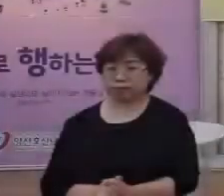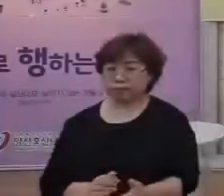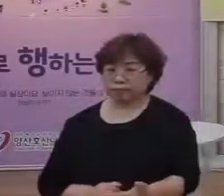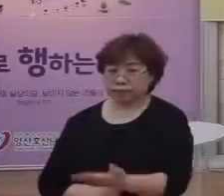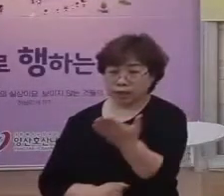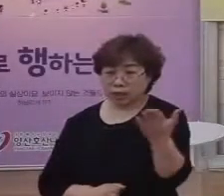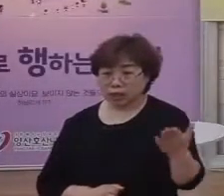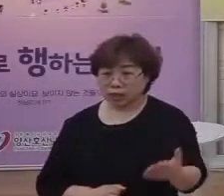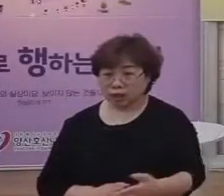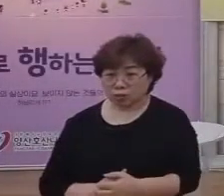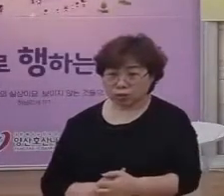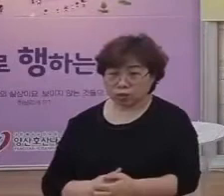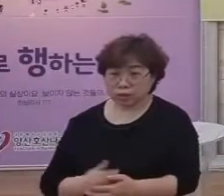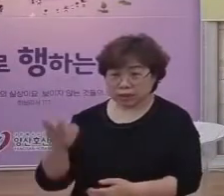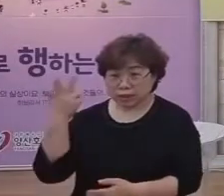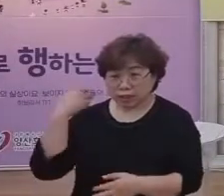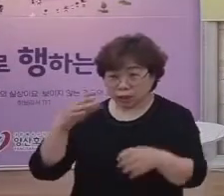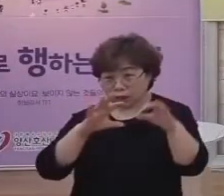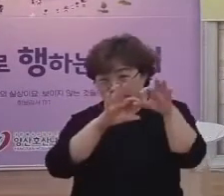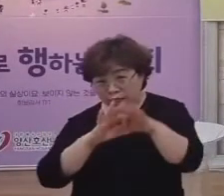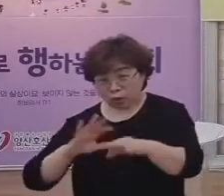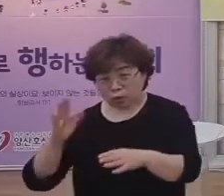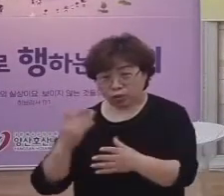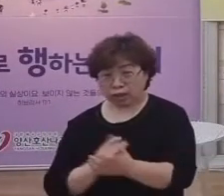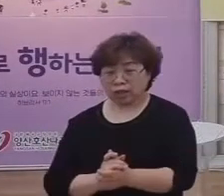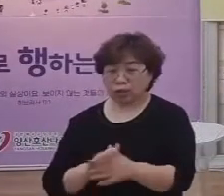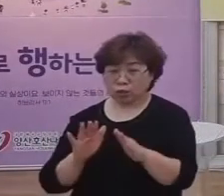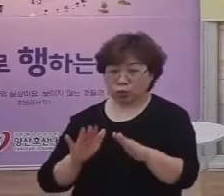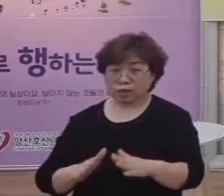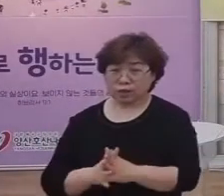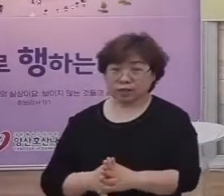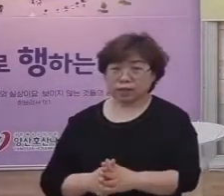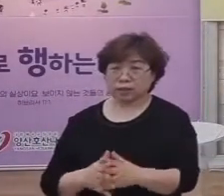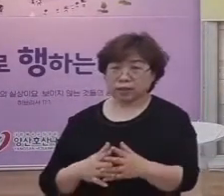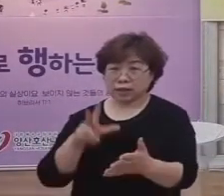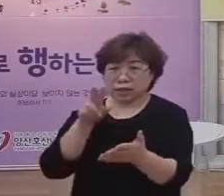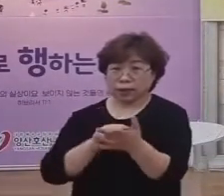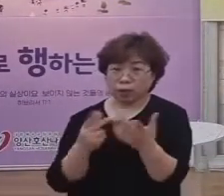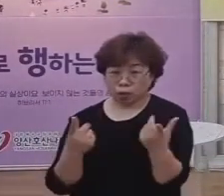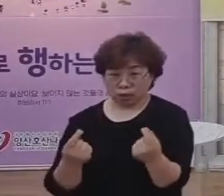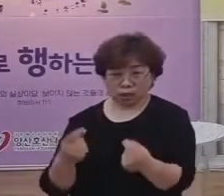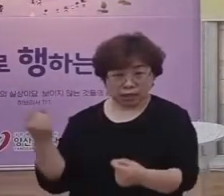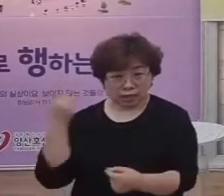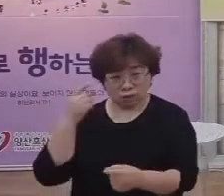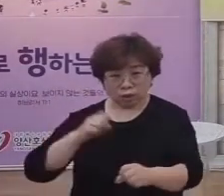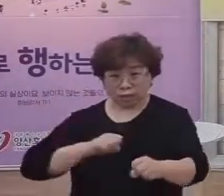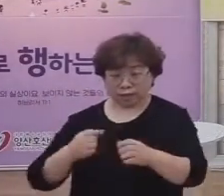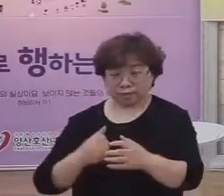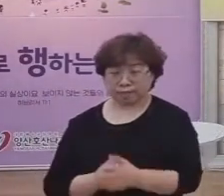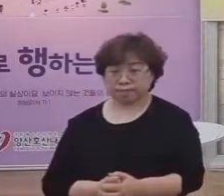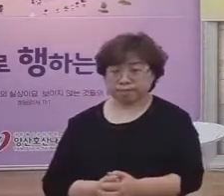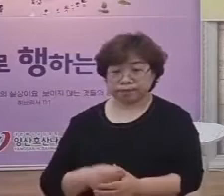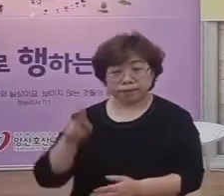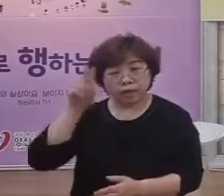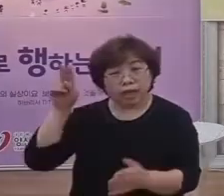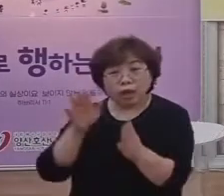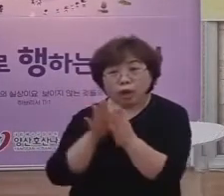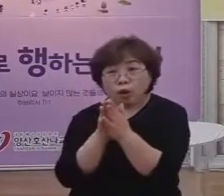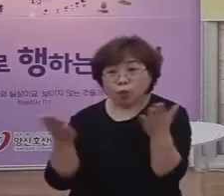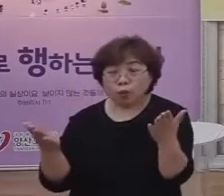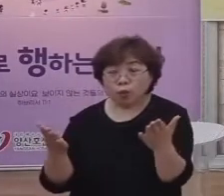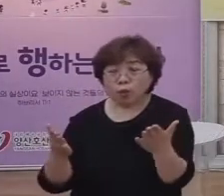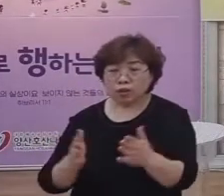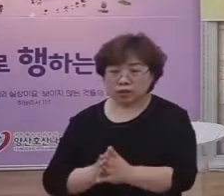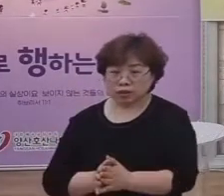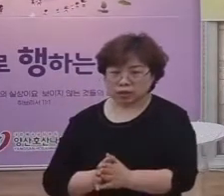여러분, 지난 시간에 이어서 이제 오늘 이 본문을 마무리를 짓겠습니다. 야고보서는 제가 지난주에 말씀드렸죠. 우리의